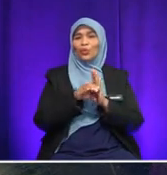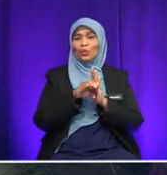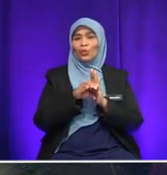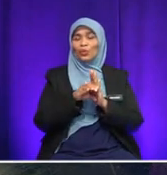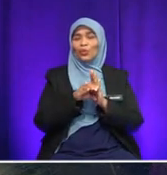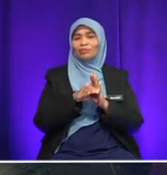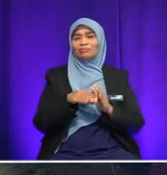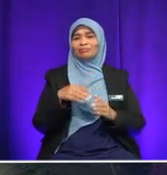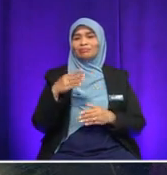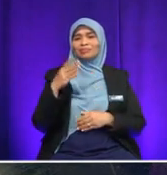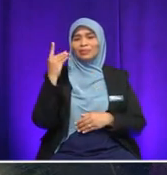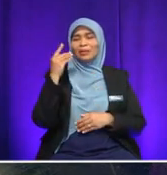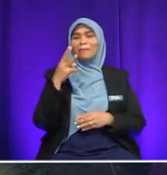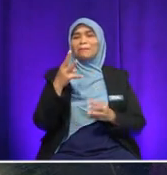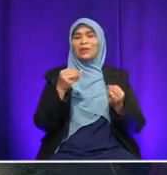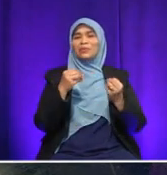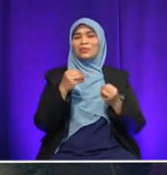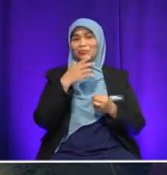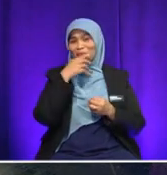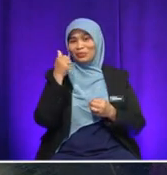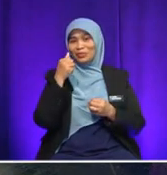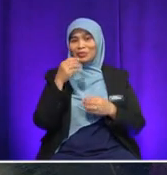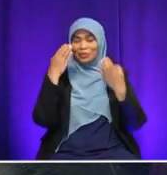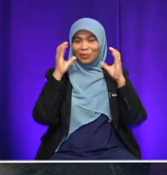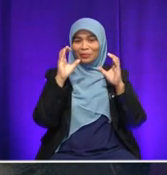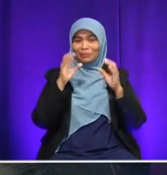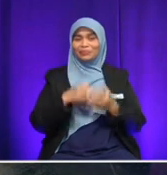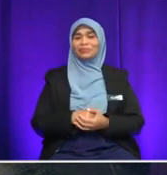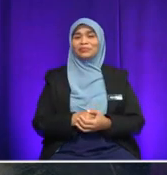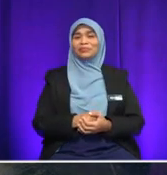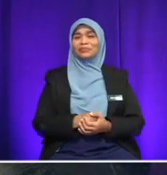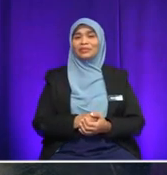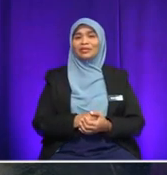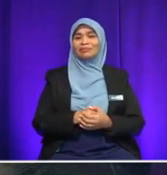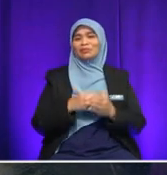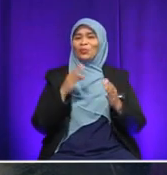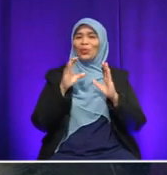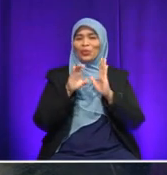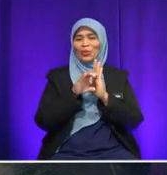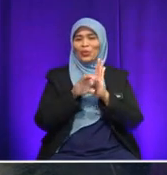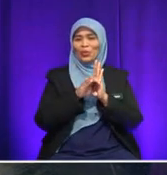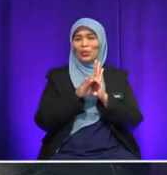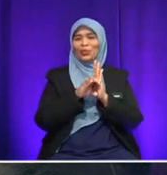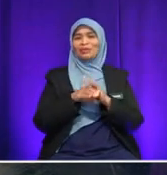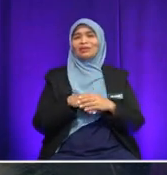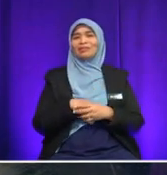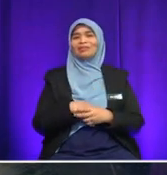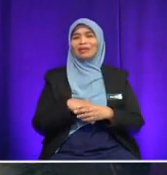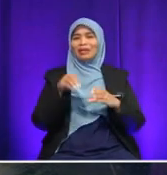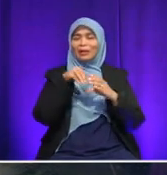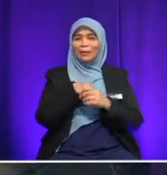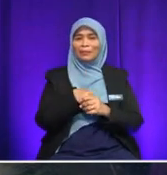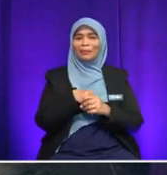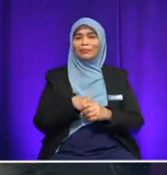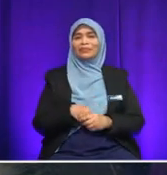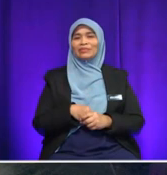hati dia, kan. Wah, Cikgu Mai nampak cantiklah hari ini. Orang lain tak dengar. Tapi dia cakap dalam hati dia. Itu monolog dalaman, kan? Dalaman.